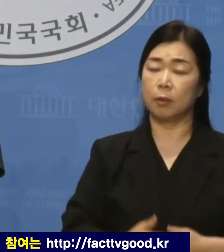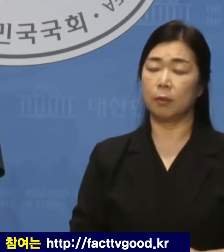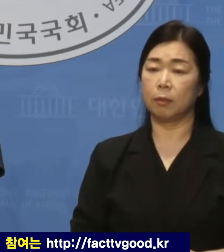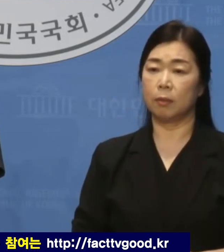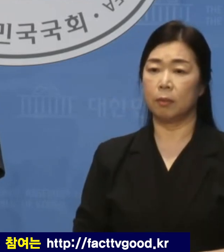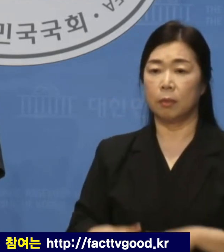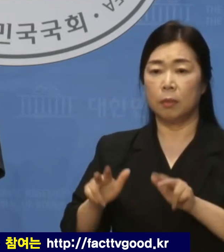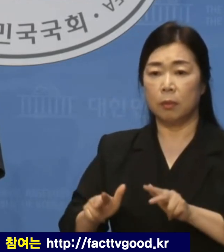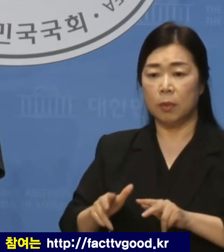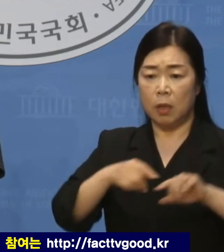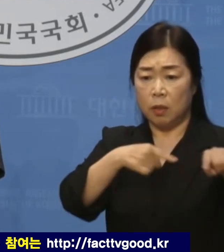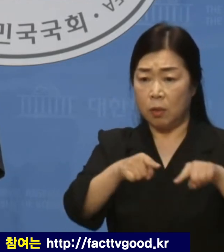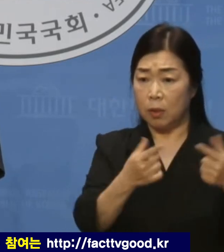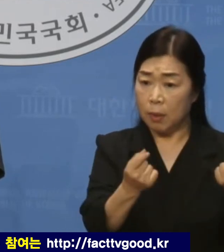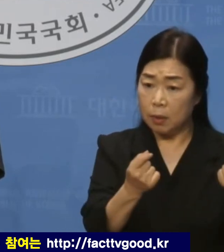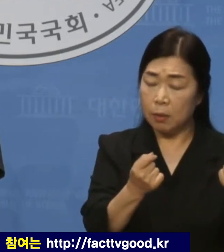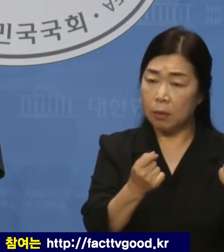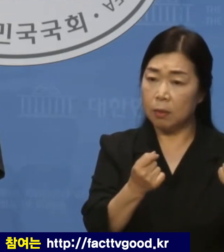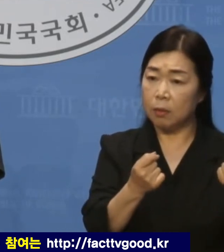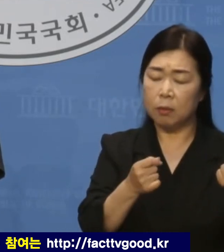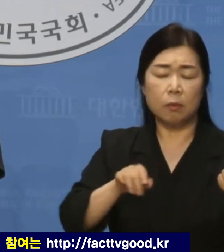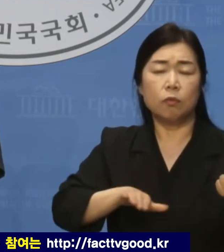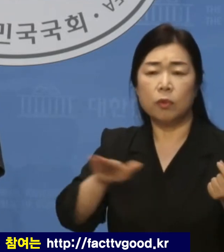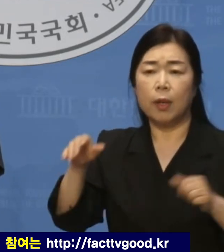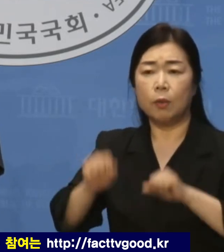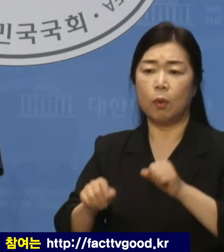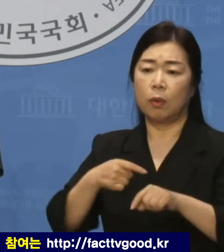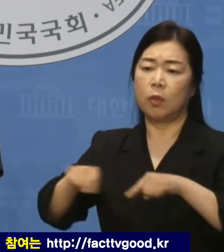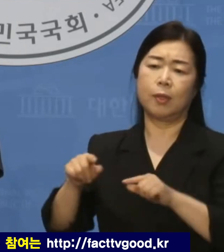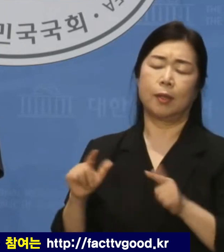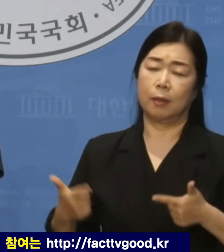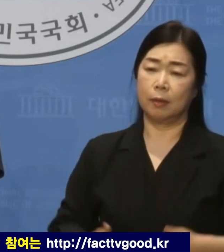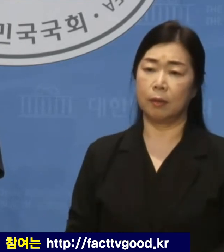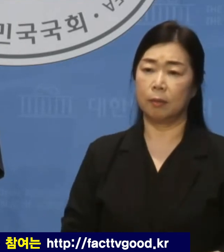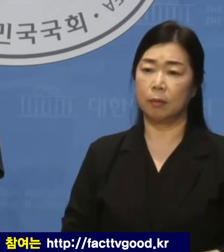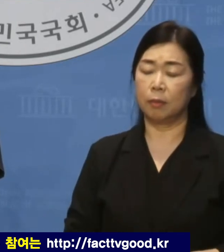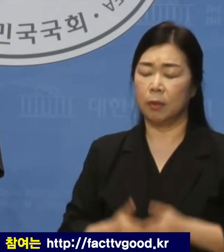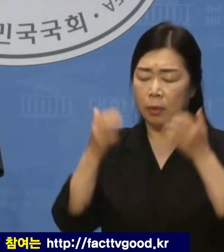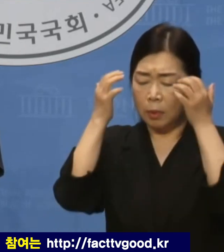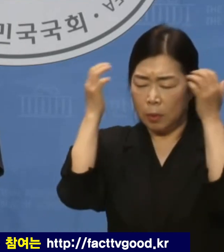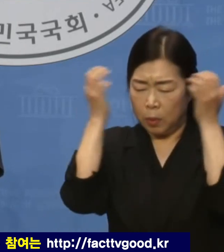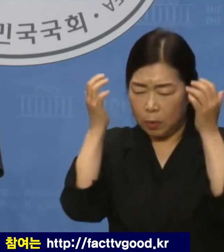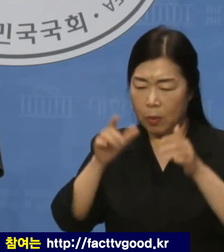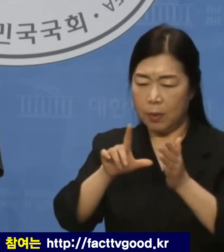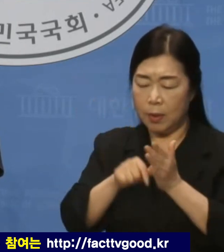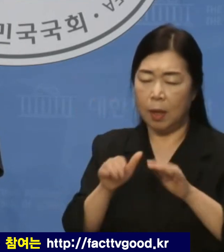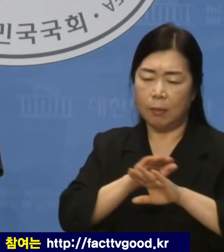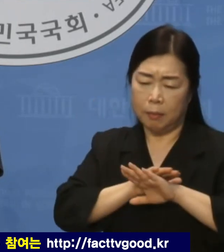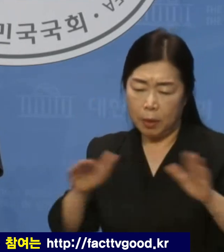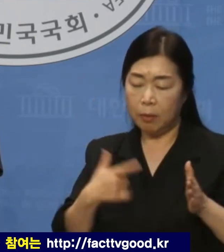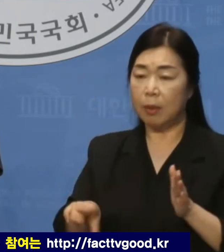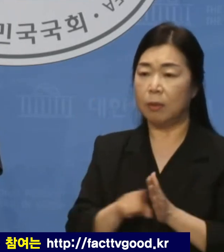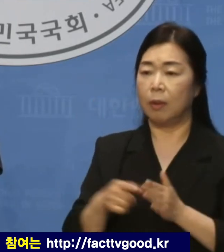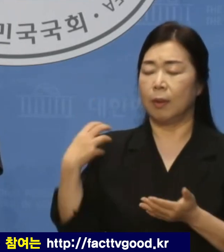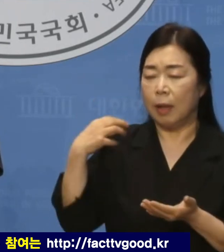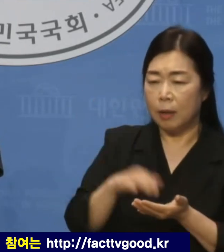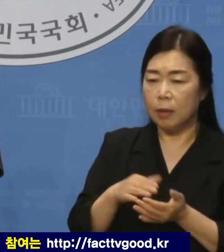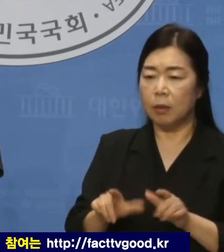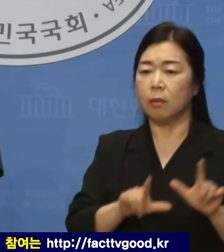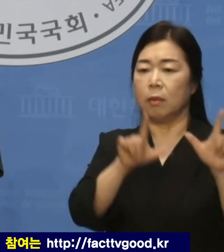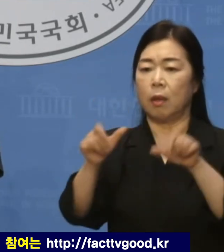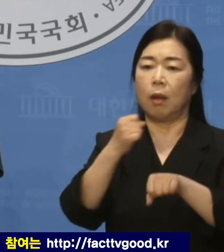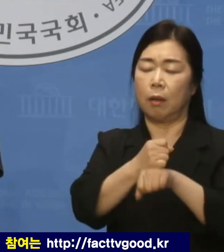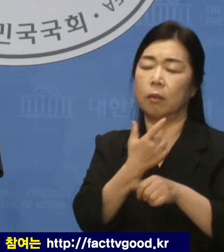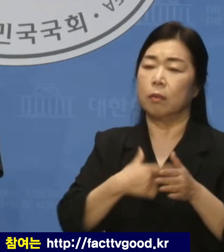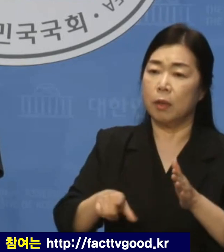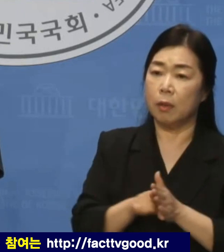우리는 지금 정치를 하고 있는 것이 아닙니다. 고통의 시간을 극복하고자 일상으로 돌아가기 위해서,